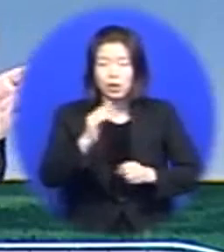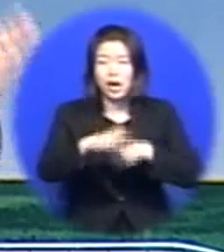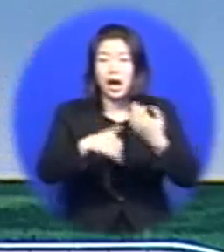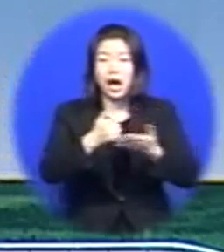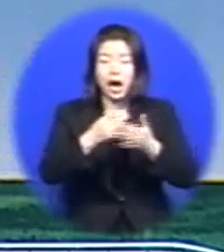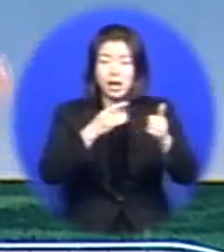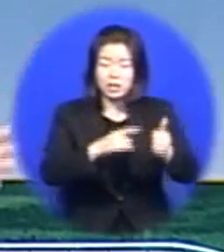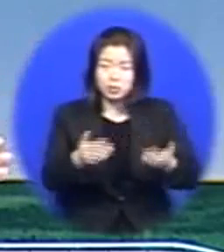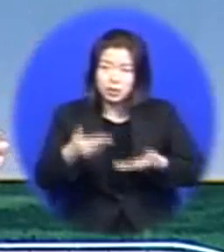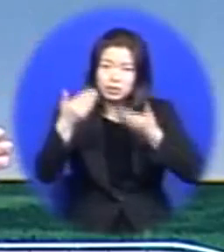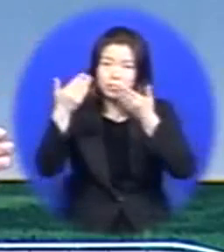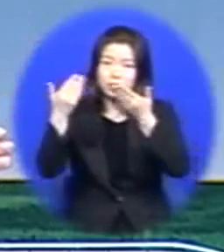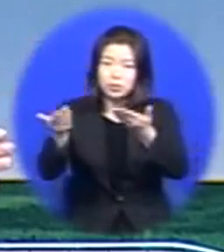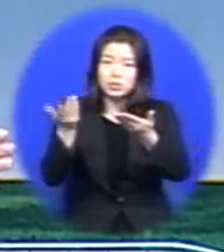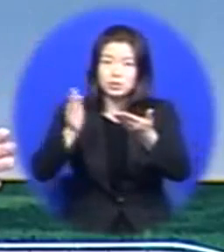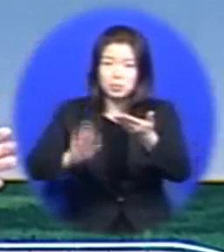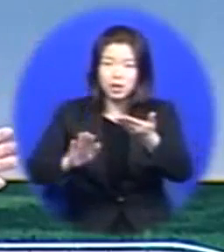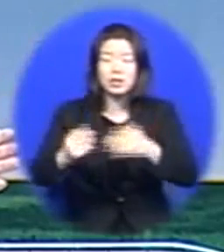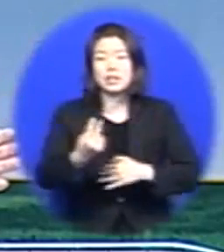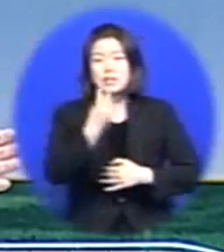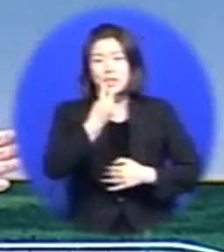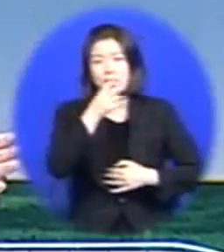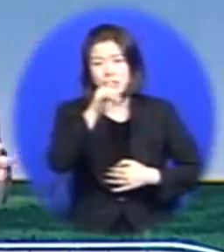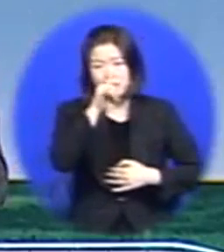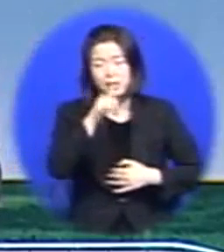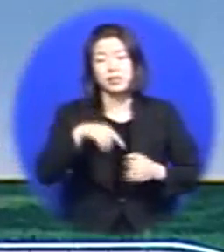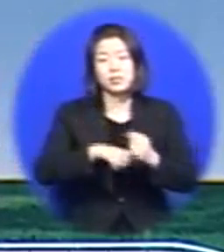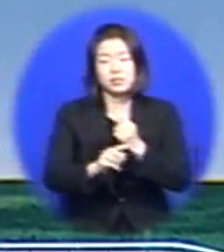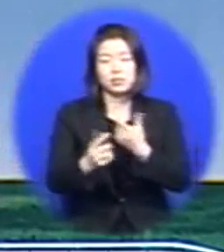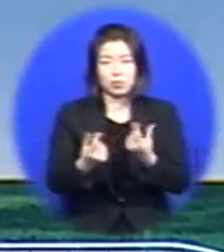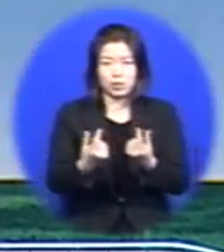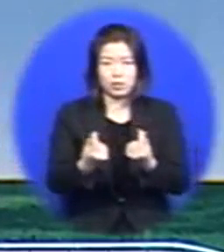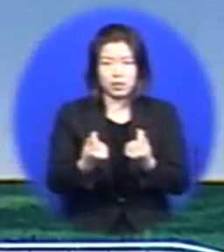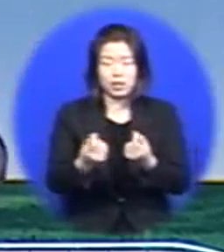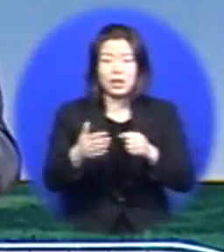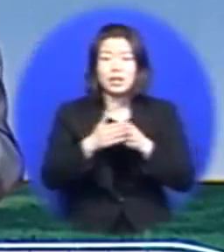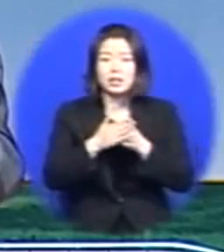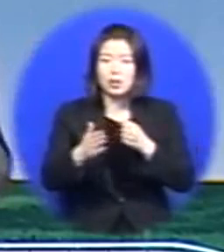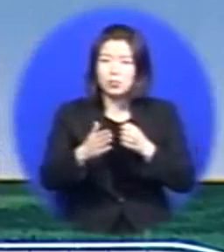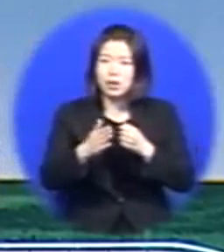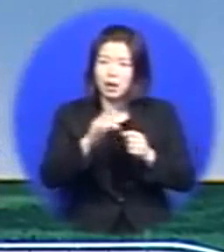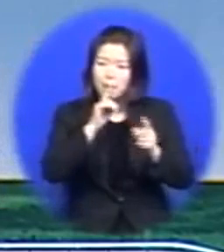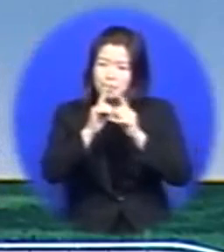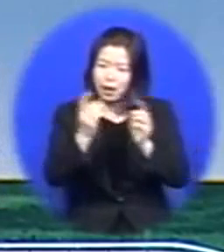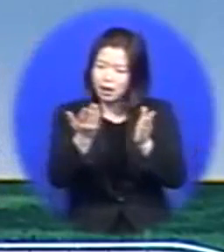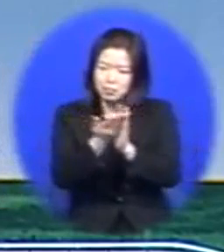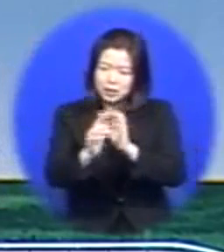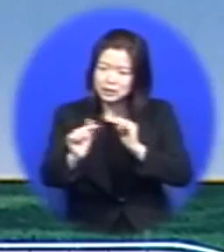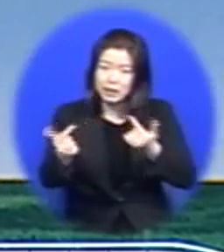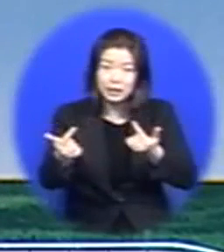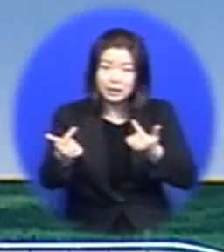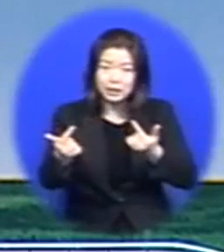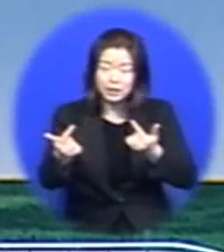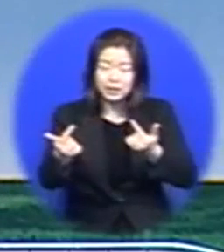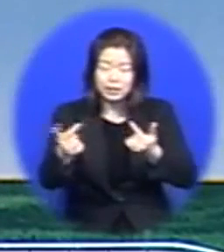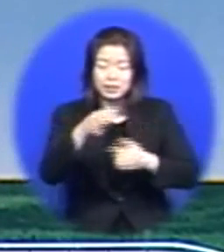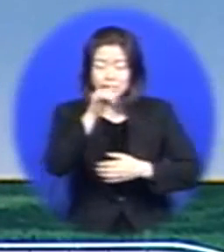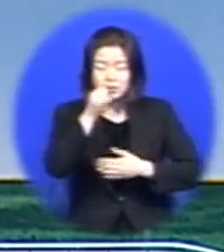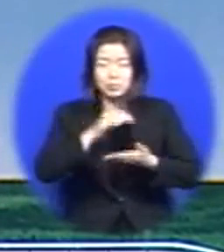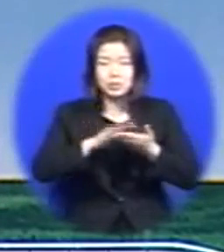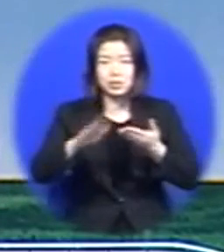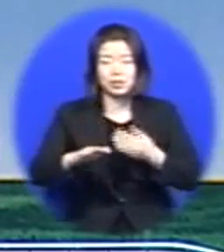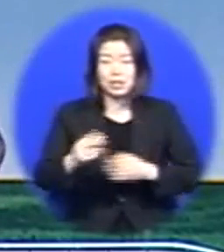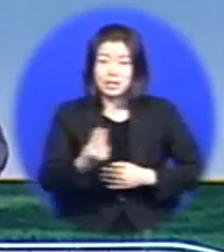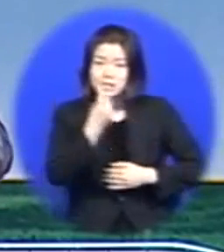제물로 바쳐졌는데 살아 있다는 겁니다. 그러니까 좀 말이 안 되는 조합이 이루어졌어요.